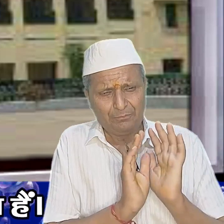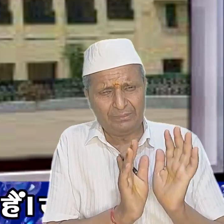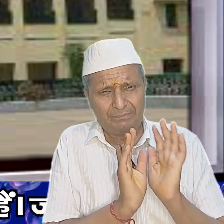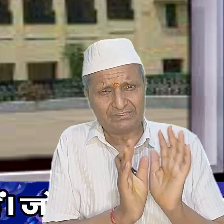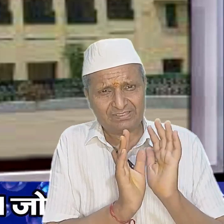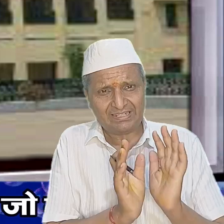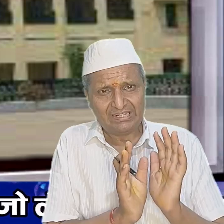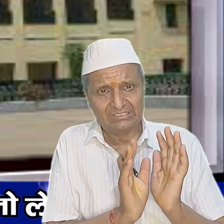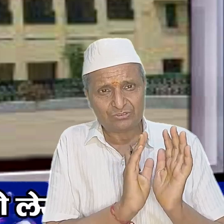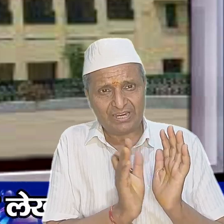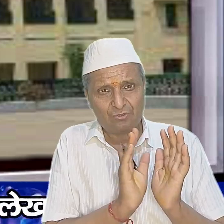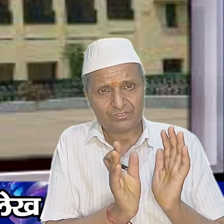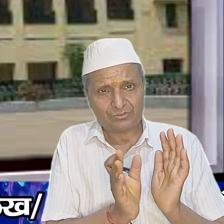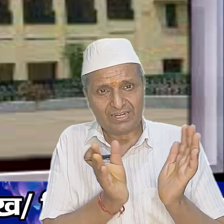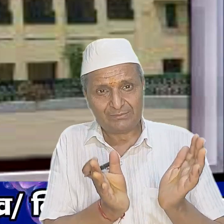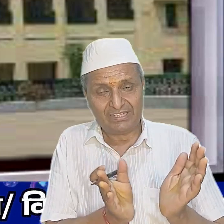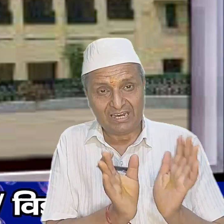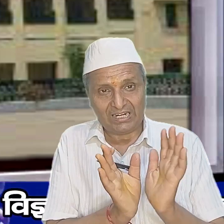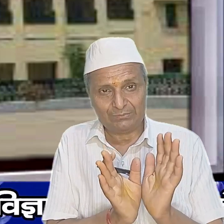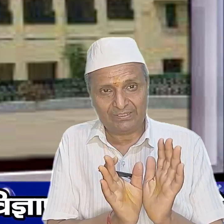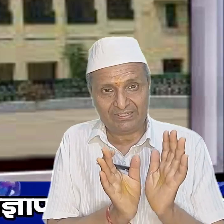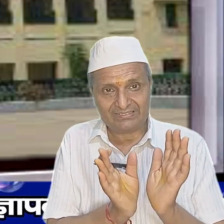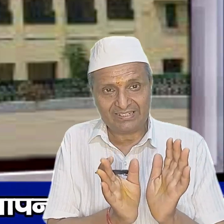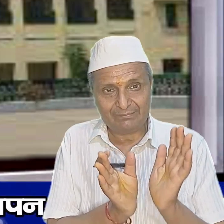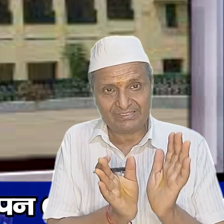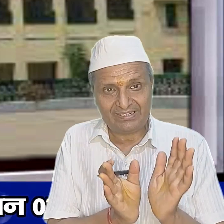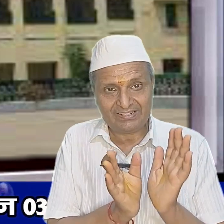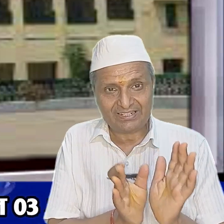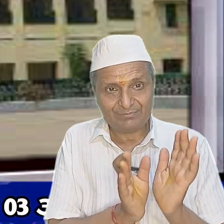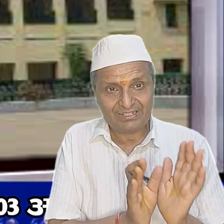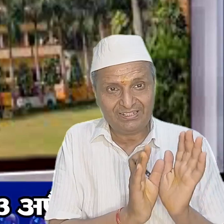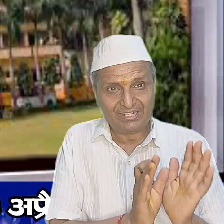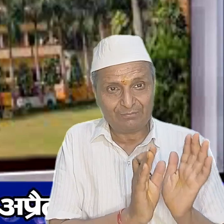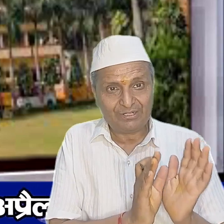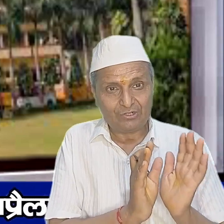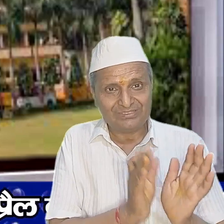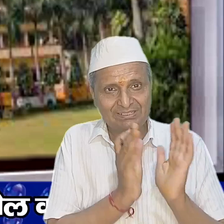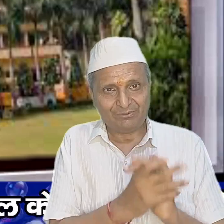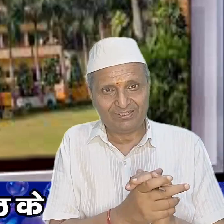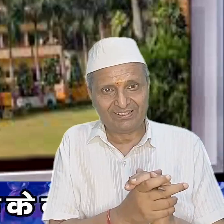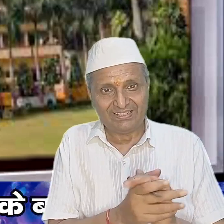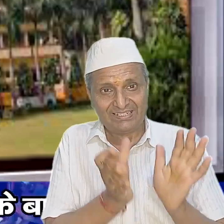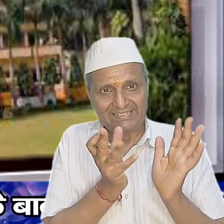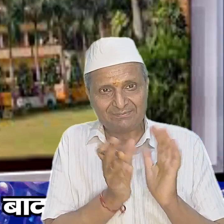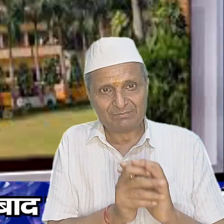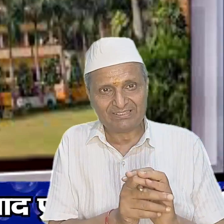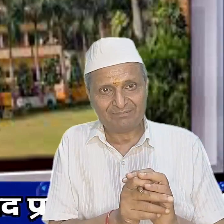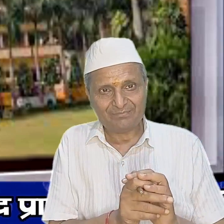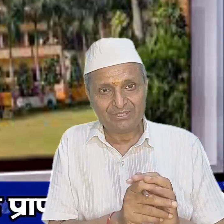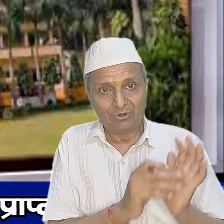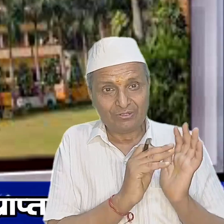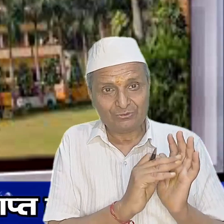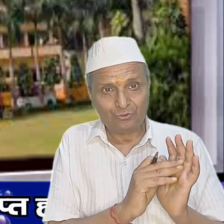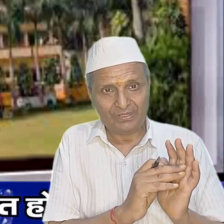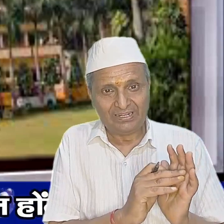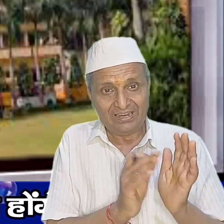पर केमिकल डाल करके रखी गई। आप सब भारत में अलग अलग स्थानों पर जो घूमने जाते हो तो उस चर्च में भी जाते हो जो ये जेवियर